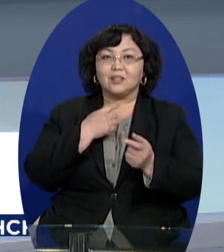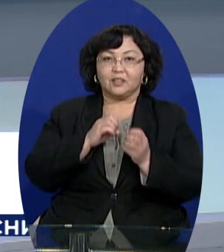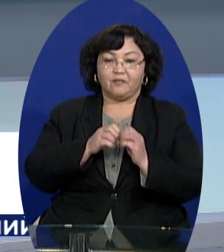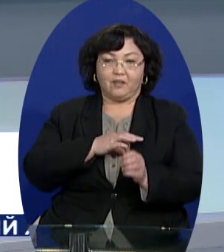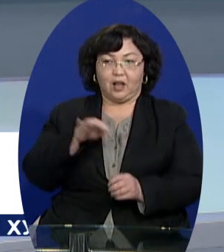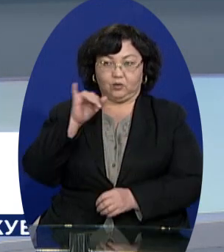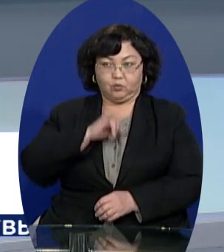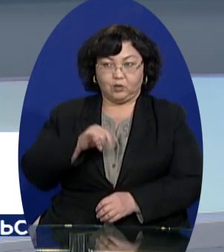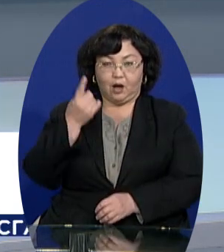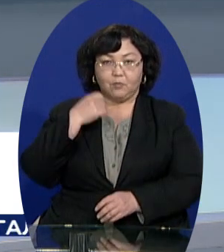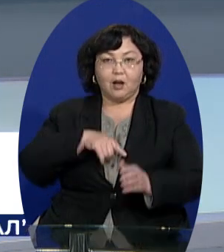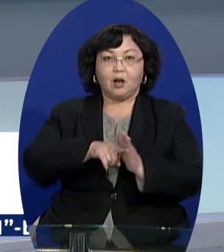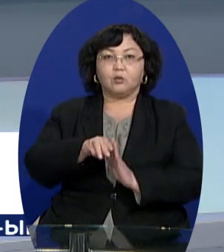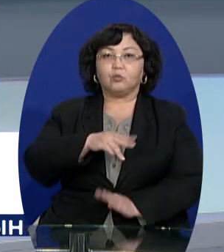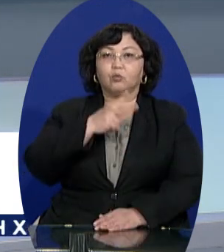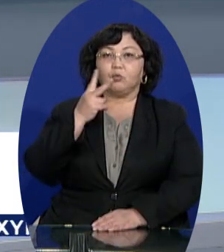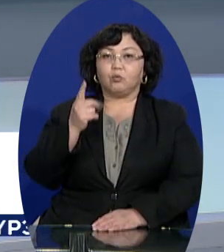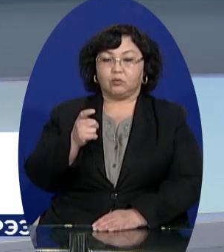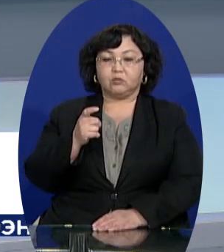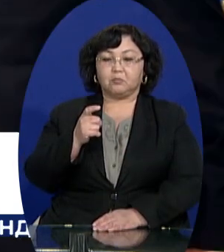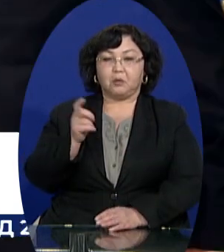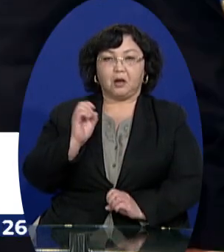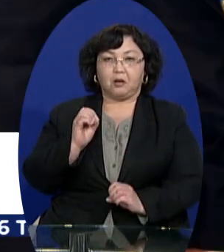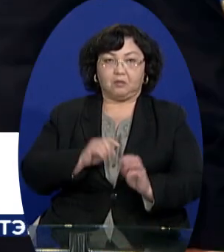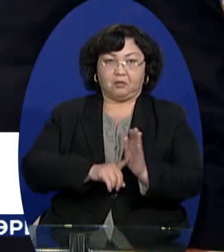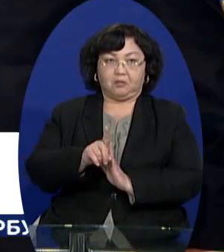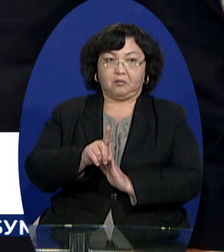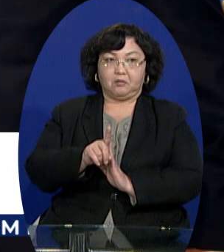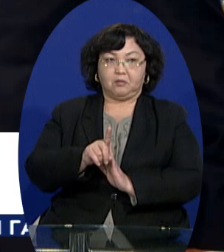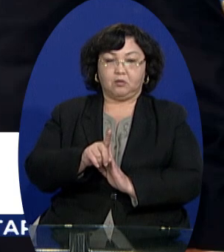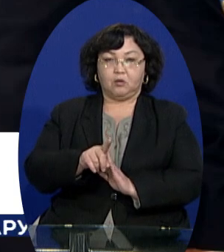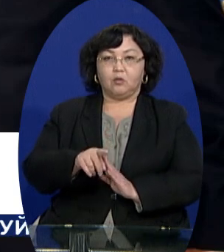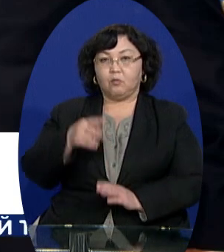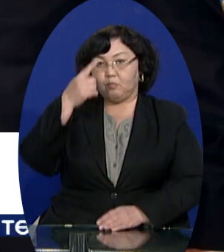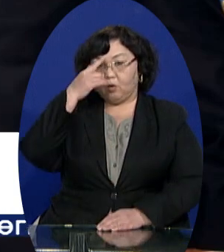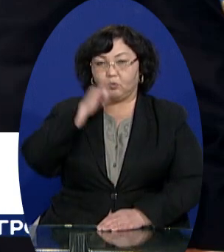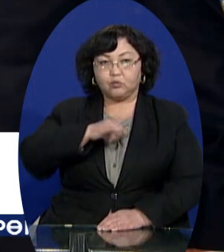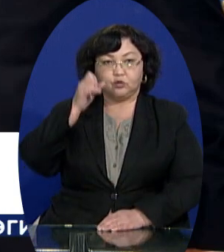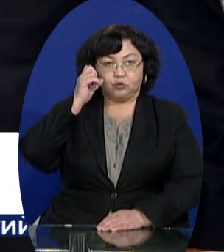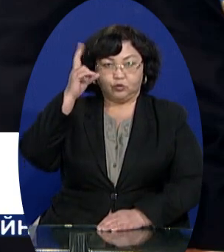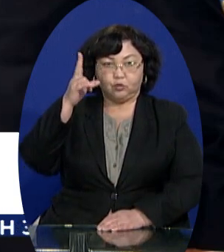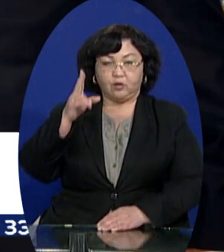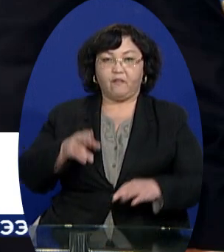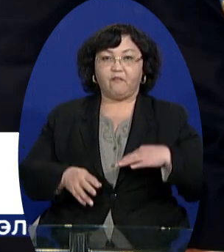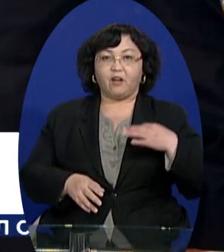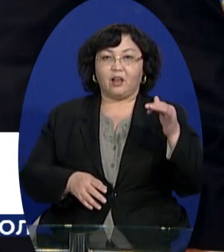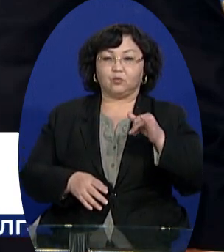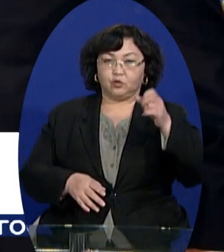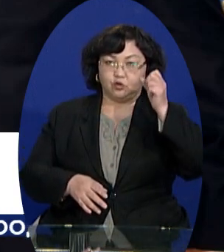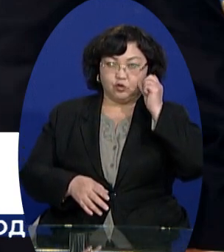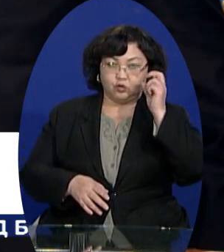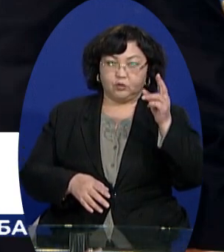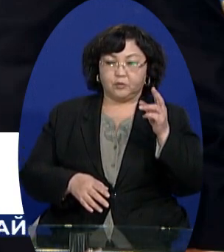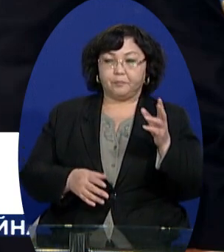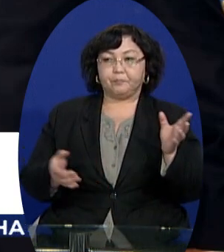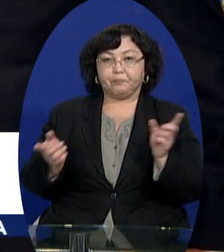түүхэн айлчлал юм. Айлчлалын үеэр Монгол улсын ерөнхийлөгч Ухнаагийн хүрс сүх бүгд найрамдах Франц улсын ерөнхийлөгч Эммануэл Макрон нар албан